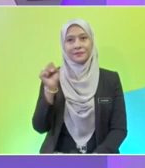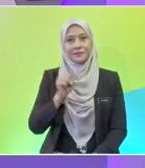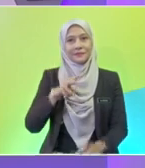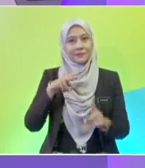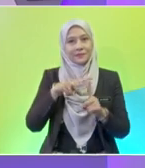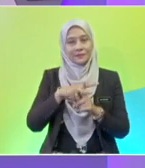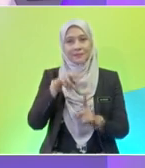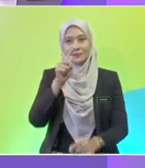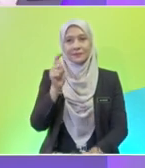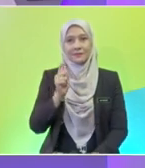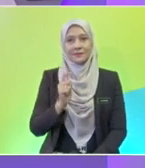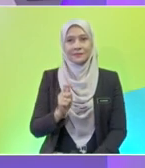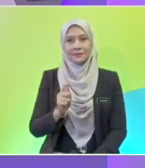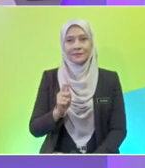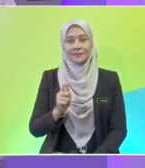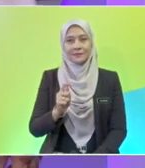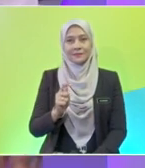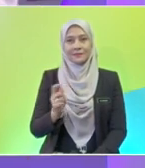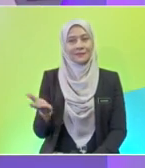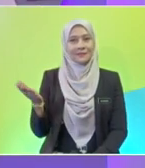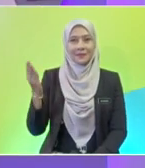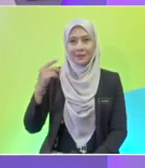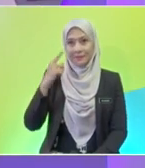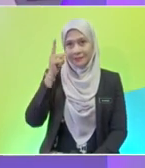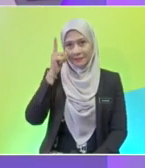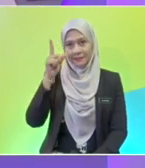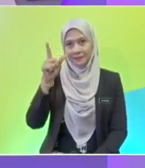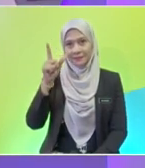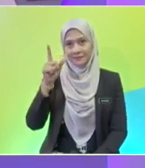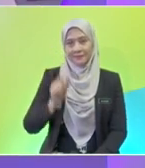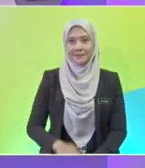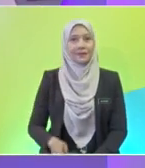ditanya jadi tadi